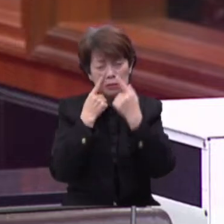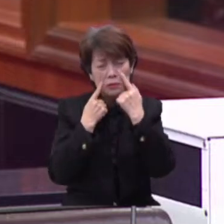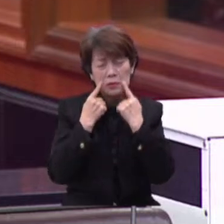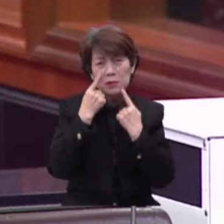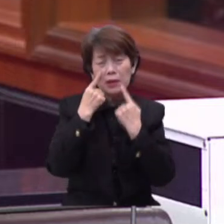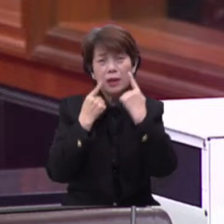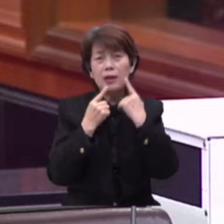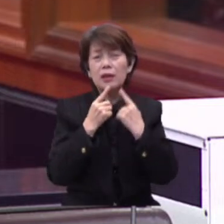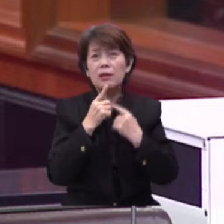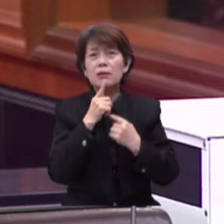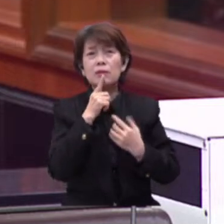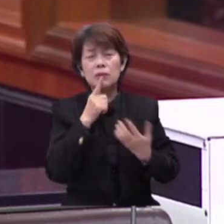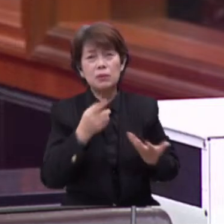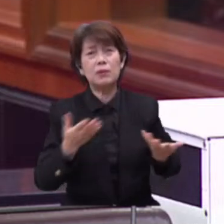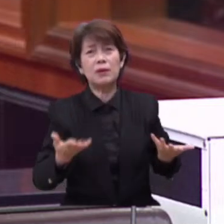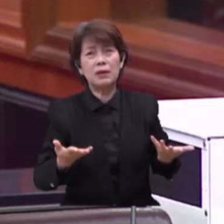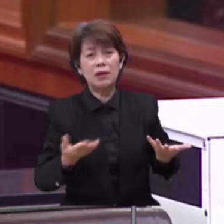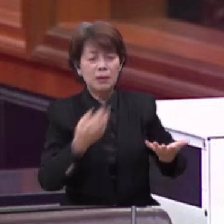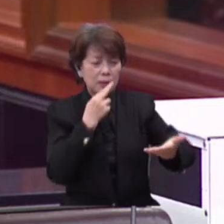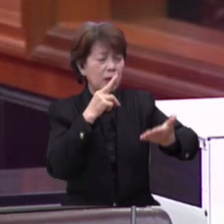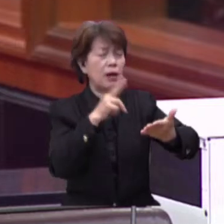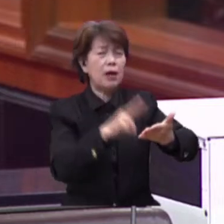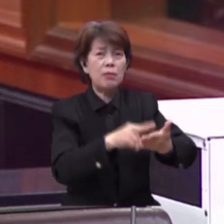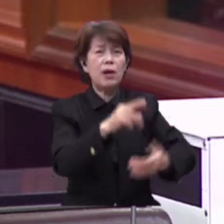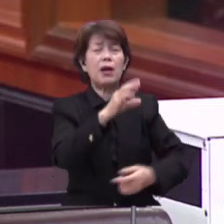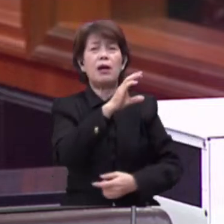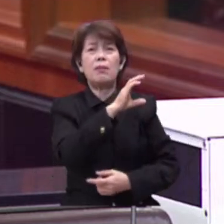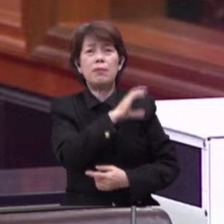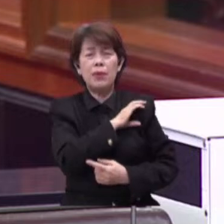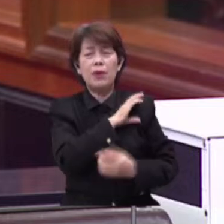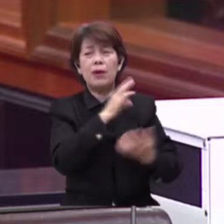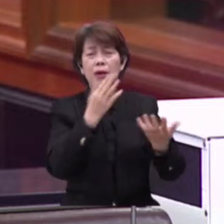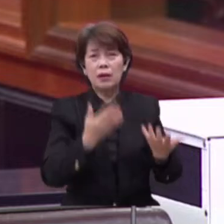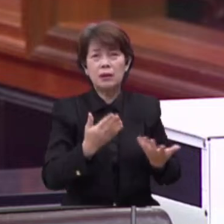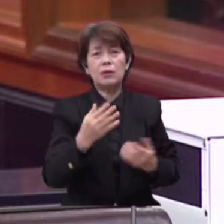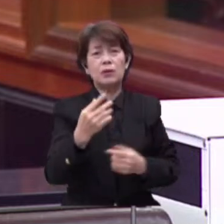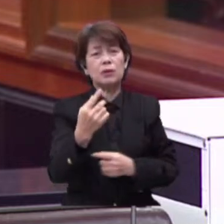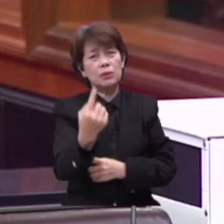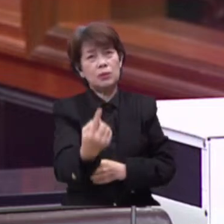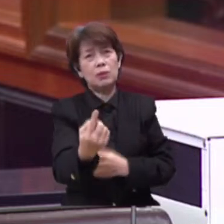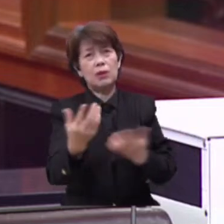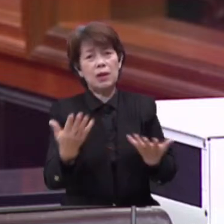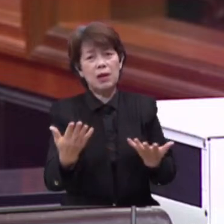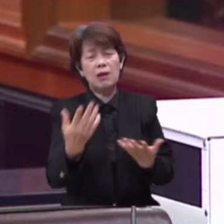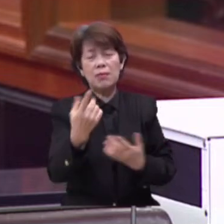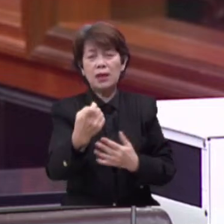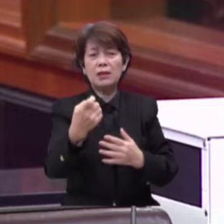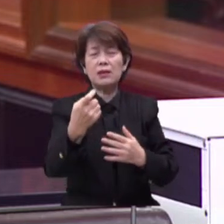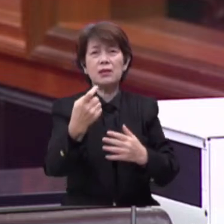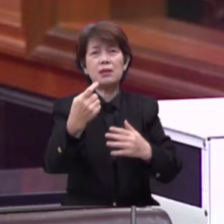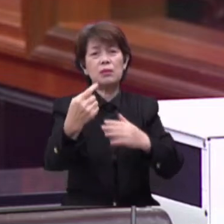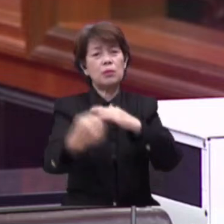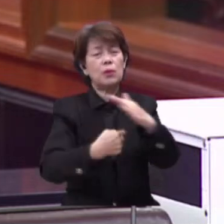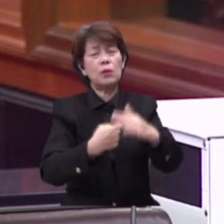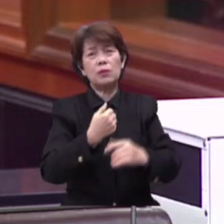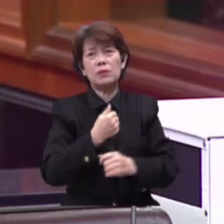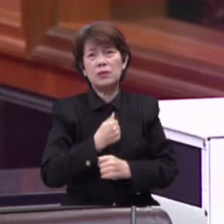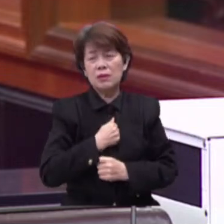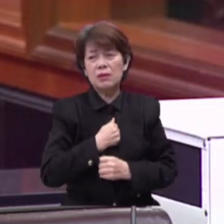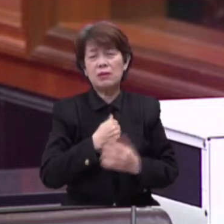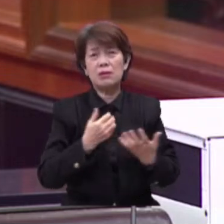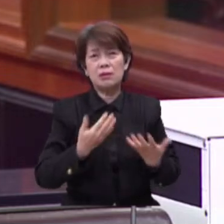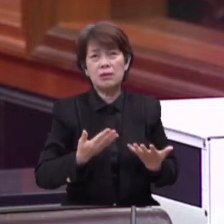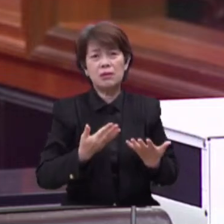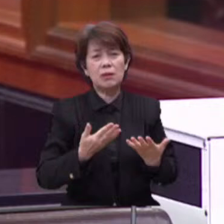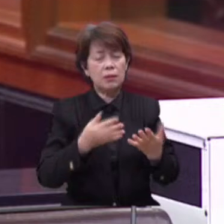yang sama mungkin juga ada laporan polisi ada perubahan sehingga orang itu mati bunuh diri jadi ini juga perlu